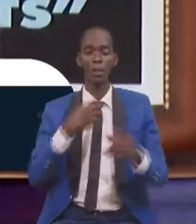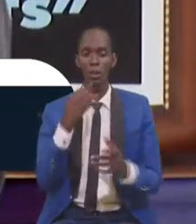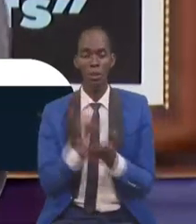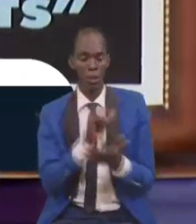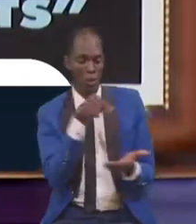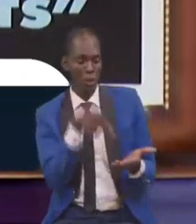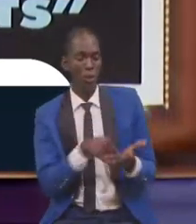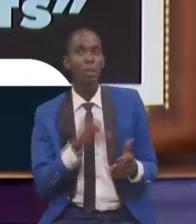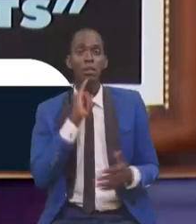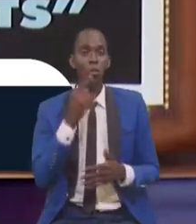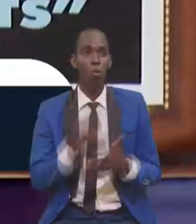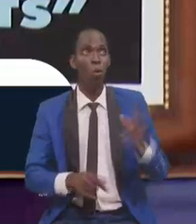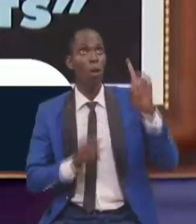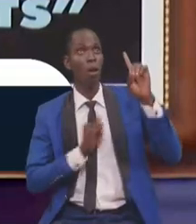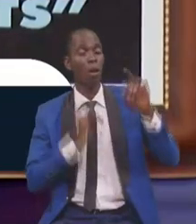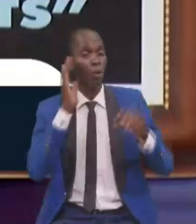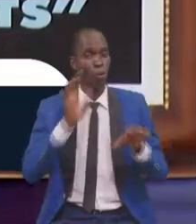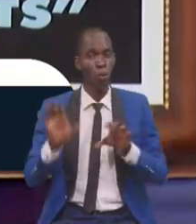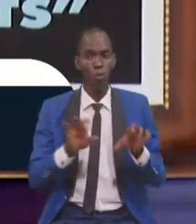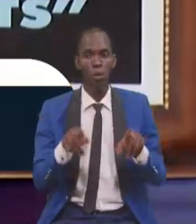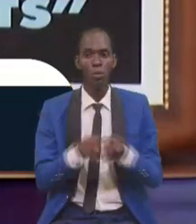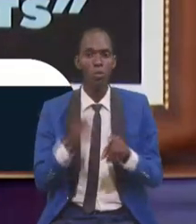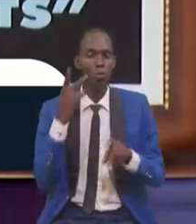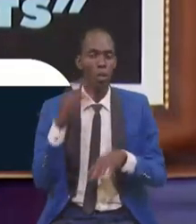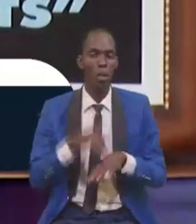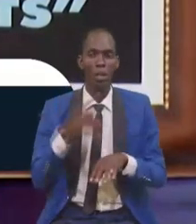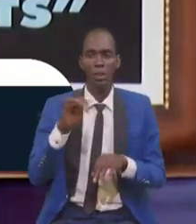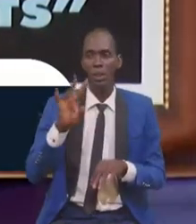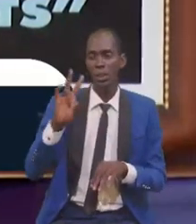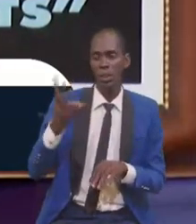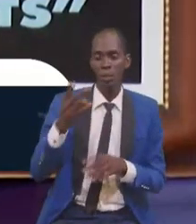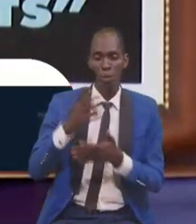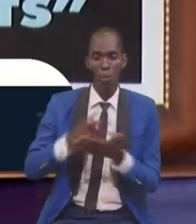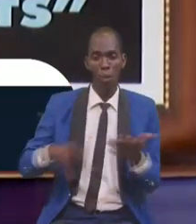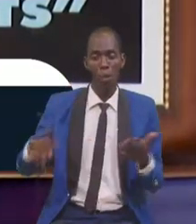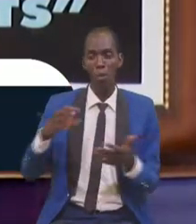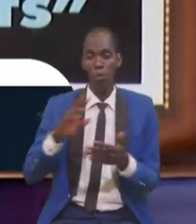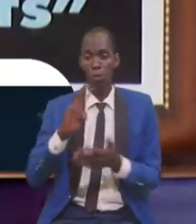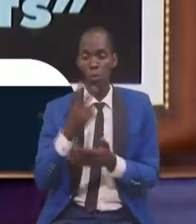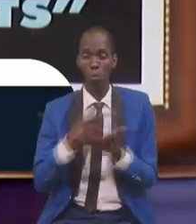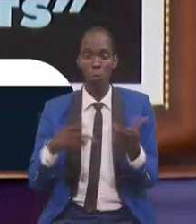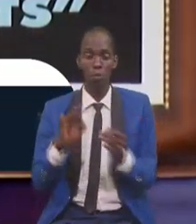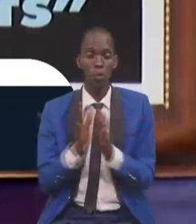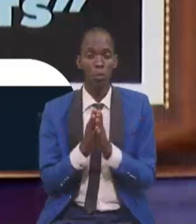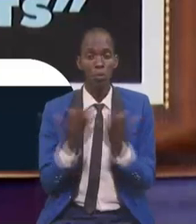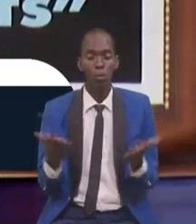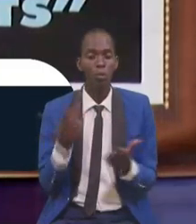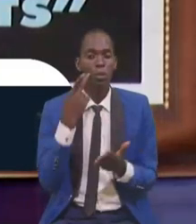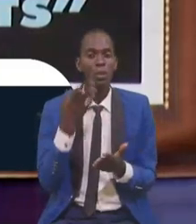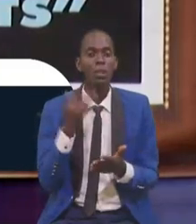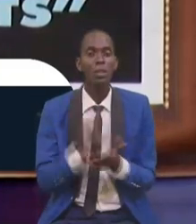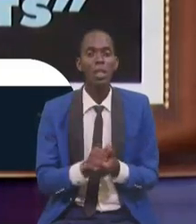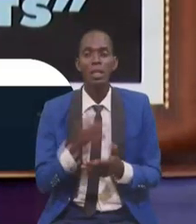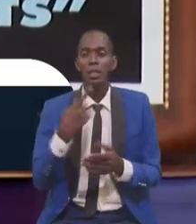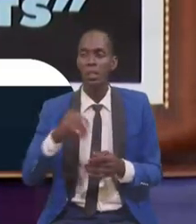voici ce que je ferai. Comme nous allons voir la deuxième partie de l'histoire, l'accomplissement est arrivé. Pas